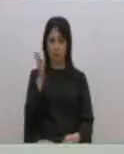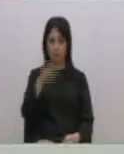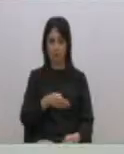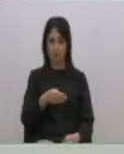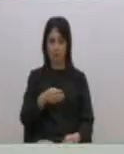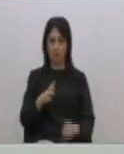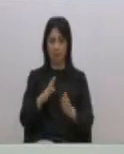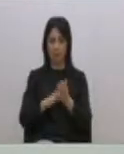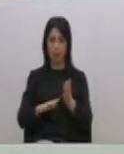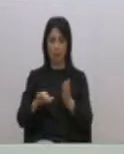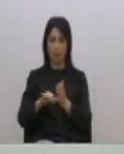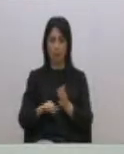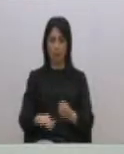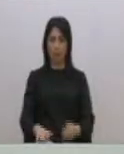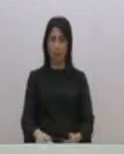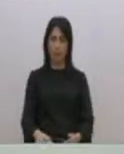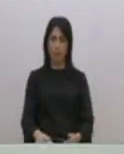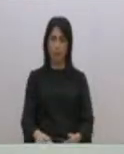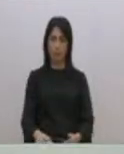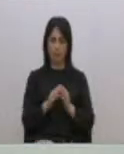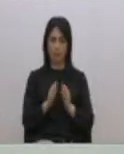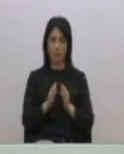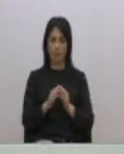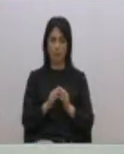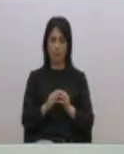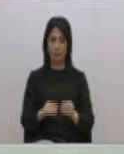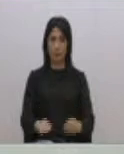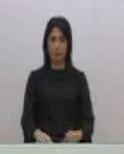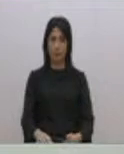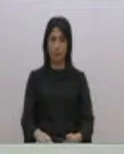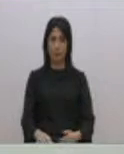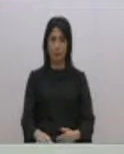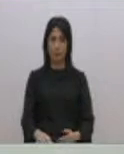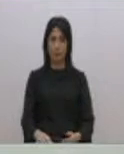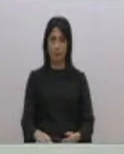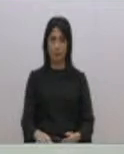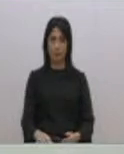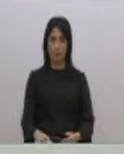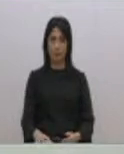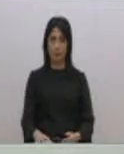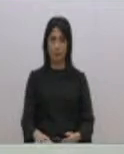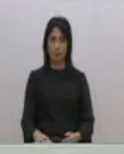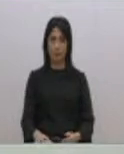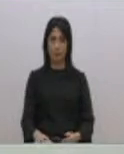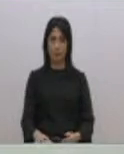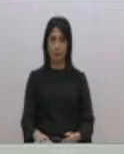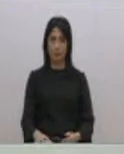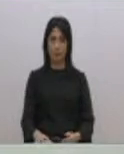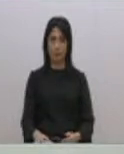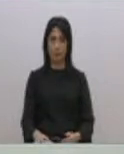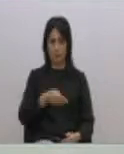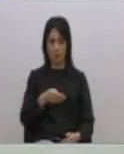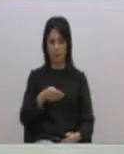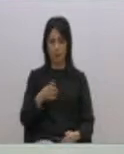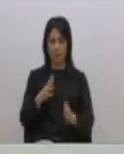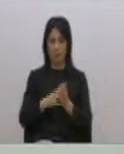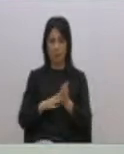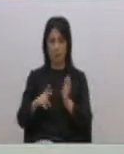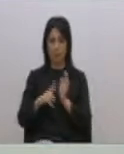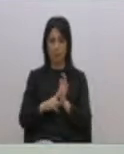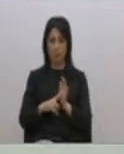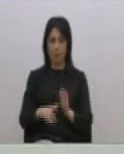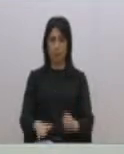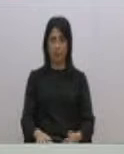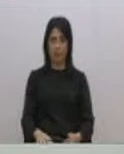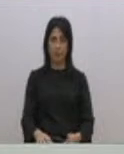reglamentis otkhozda metekhutmete mukhri. Ar ar sulebebi. Kitkhvebi ar aris proiektis 57